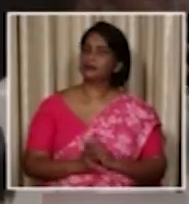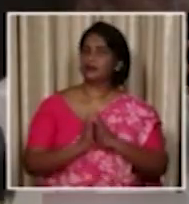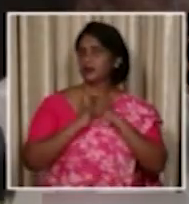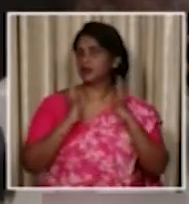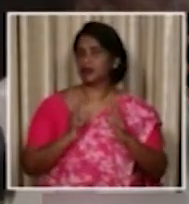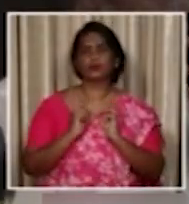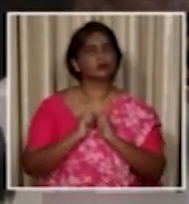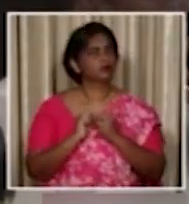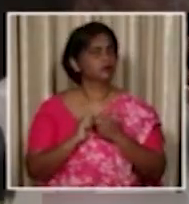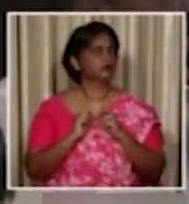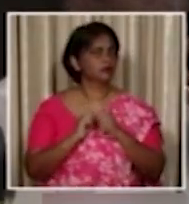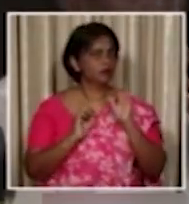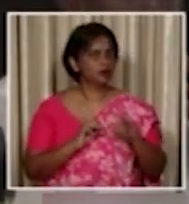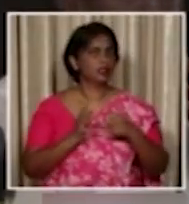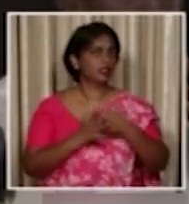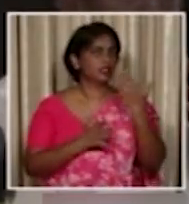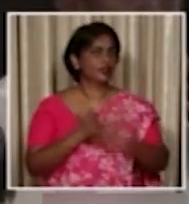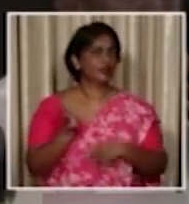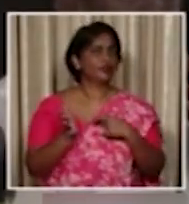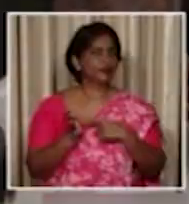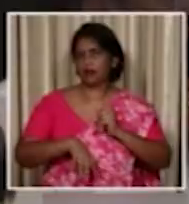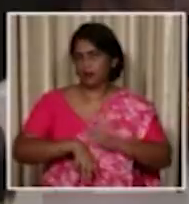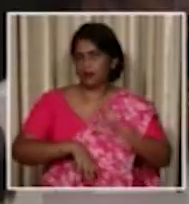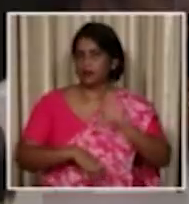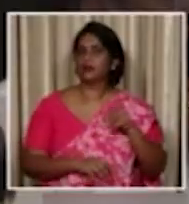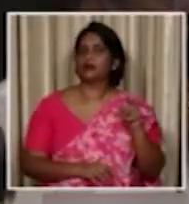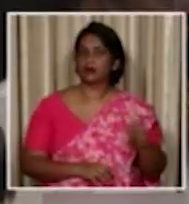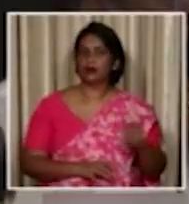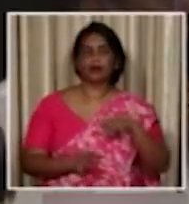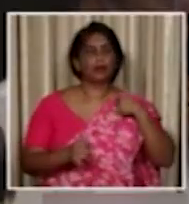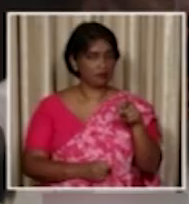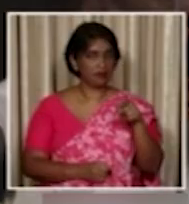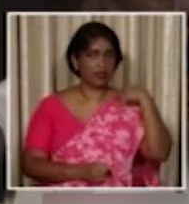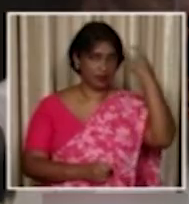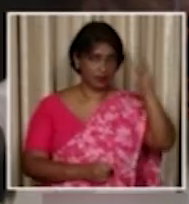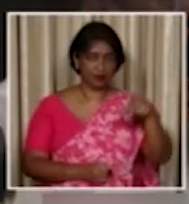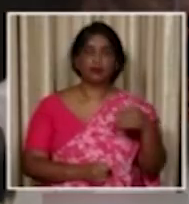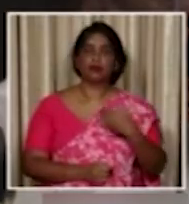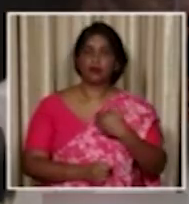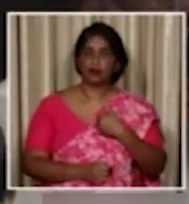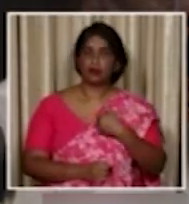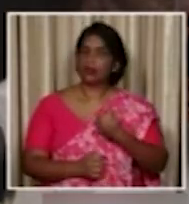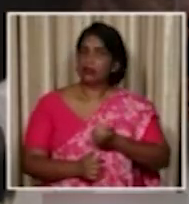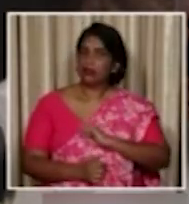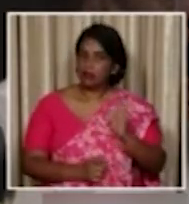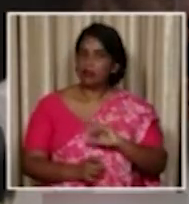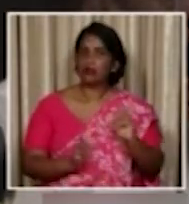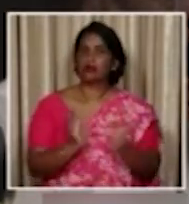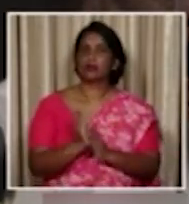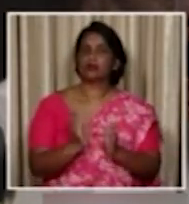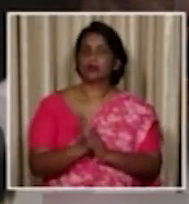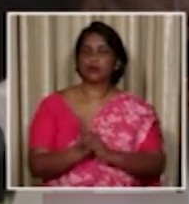ආව කතානායකතුමනි මේ වාර්තාව අපි සකස් කරනකොට. මහලේකම් තුමියව මගේ විරෝධය මත කාර්ක